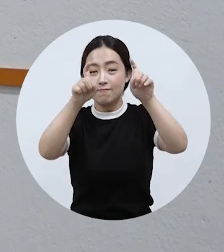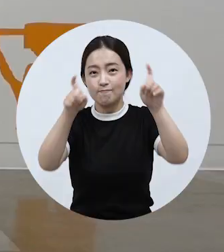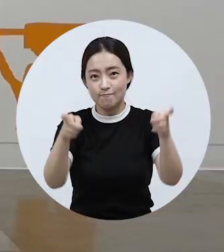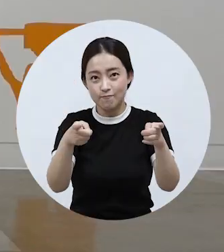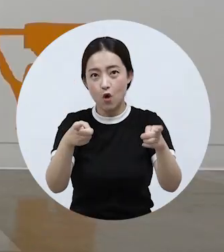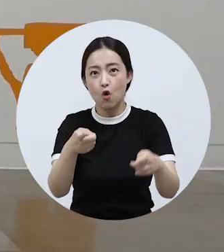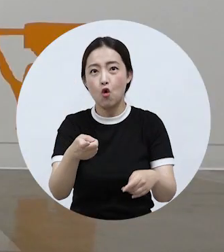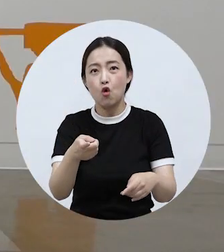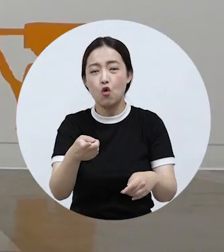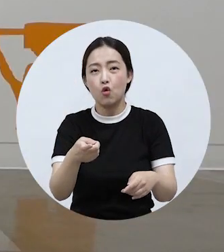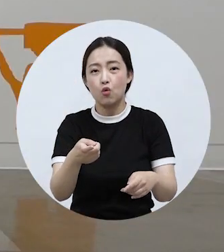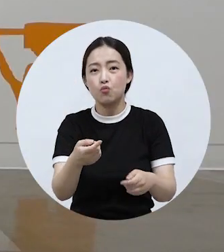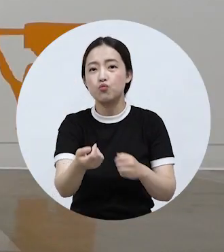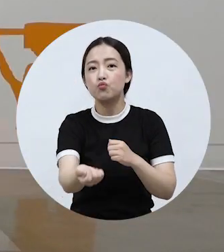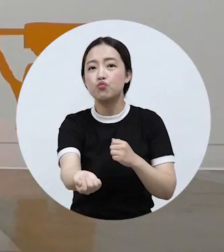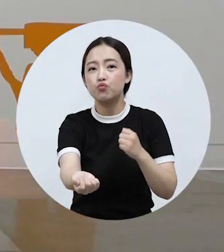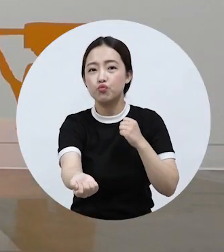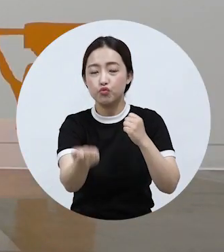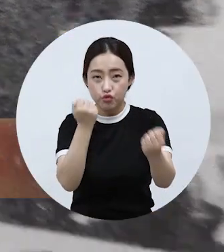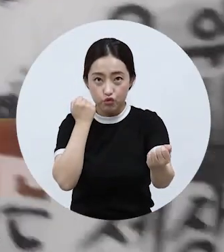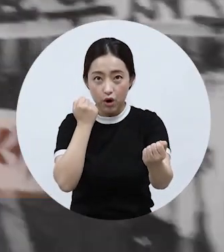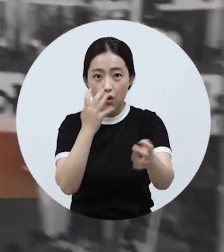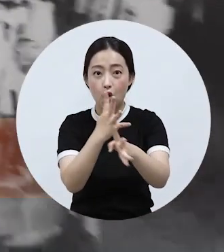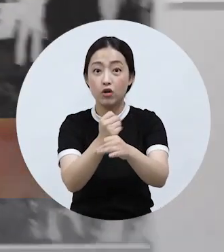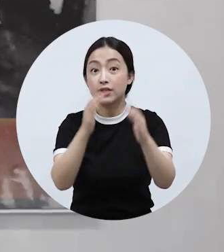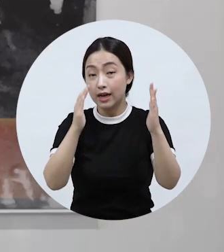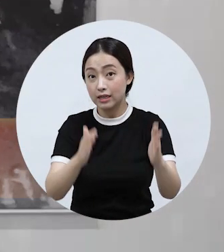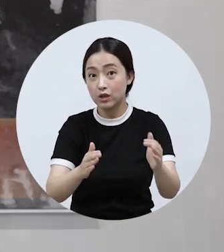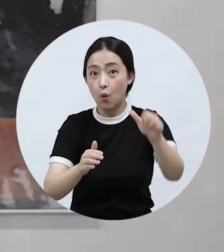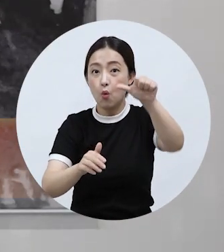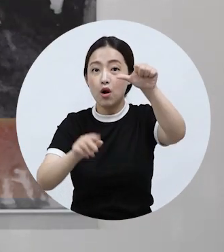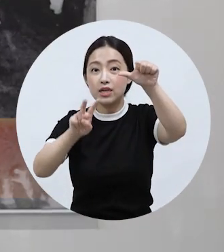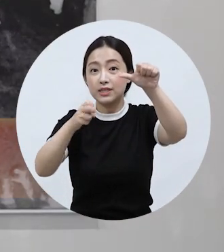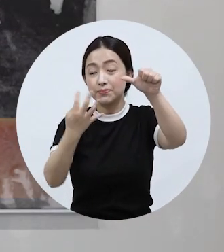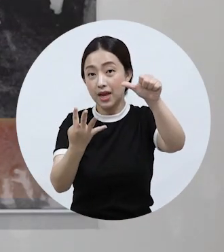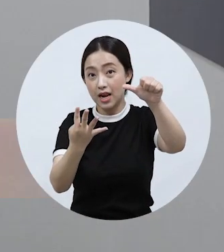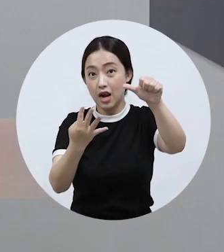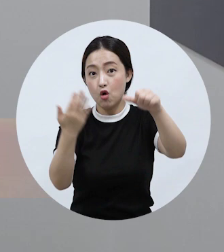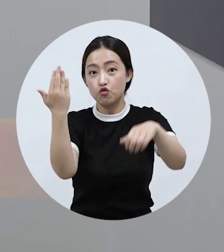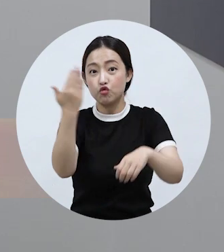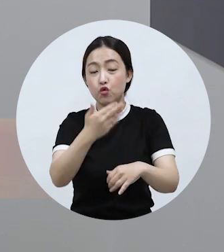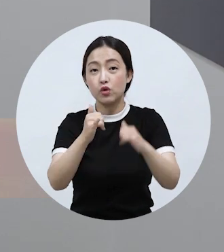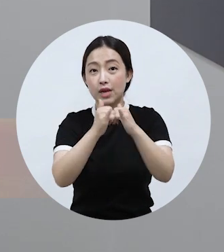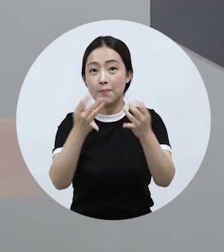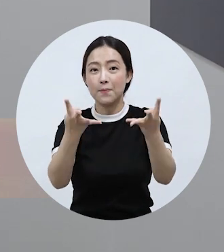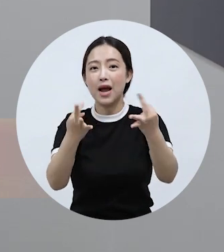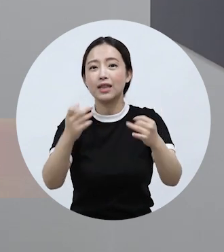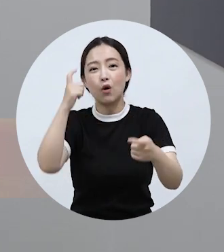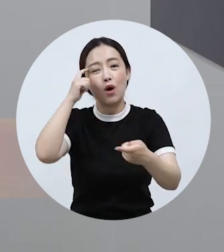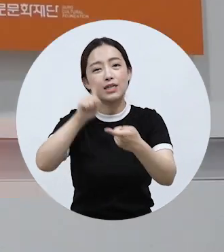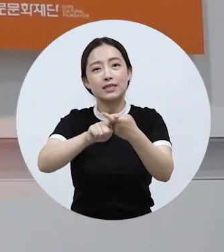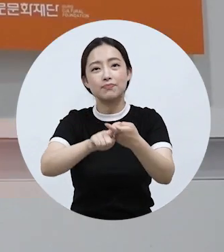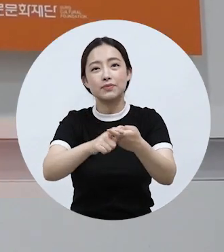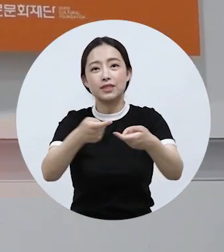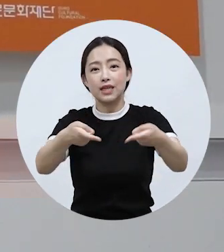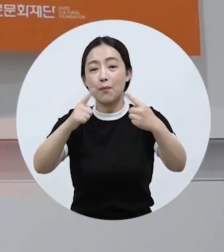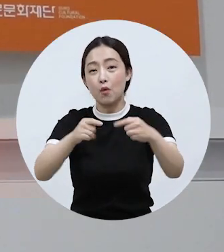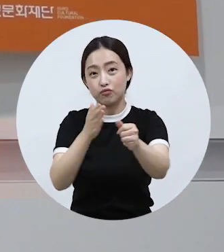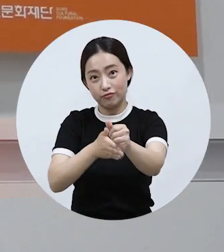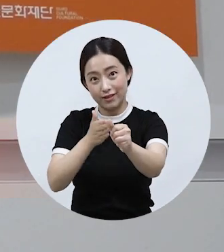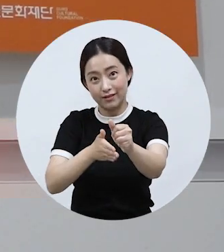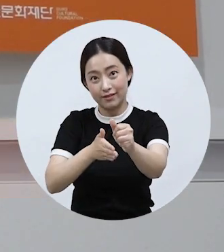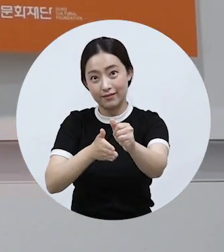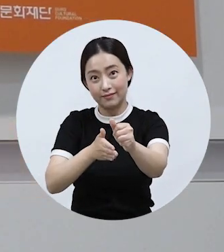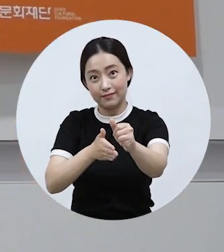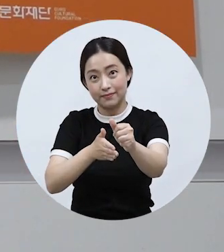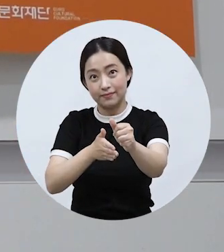특별기획전 그럼에도 불구하고 전시가 24일까지 펼쳐지는데요. 주민 여러분의 많은 관심과 참여 바랍니다.